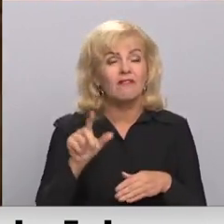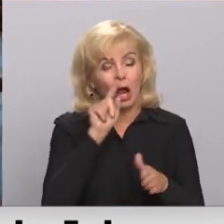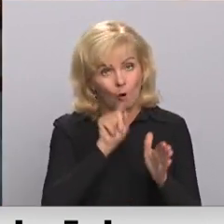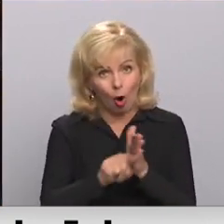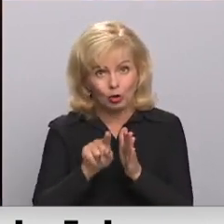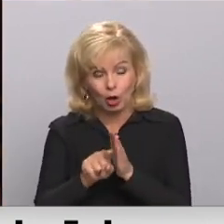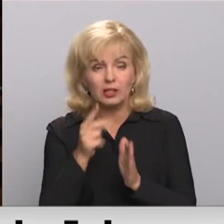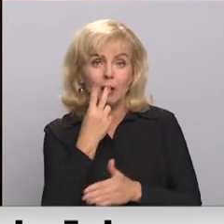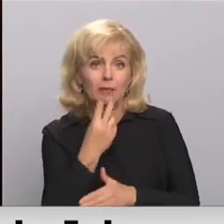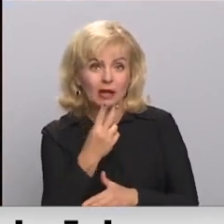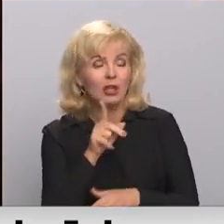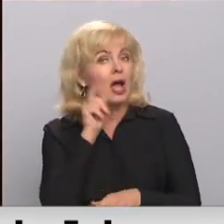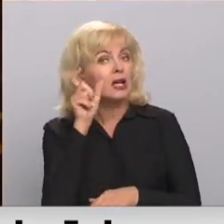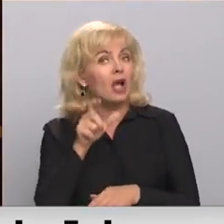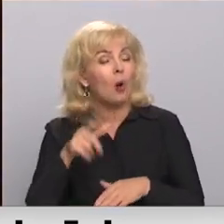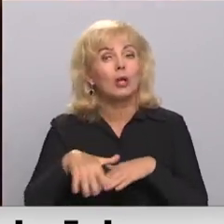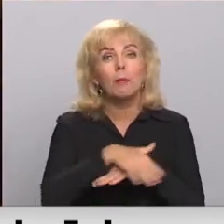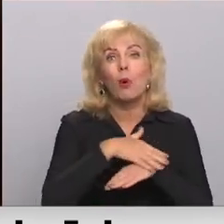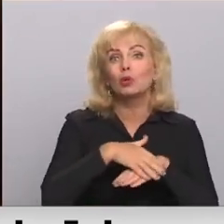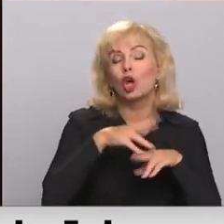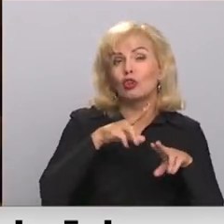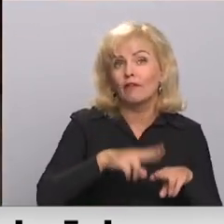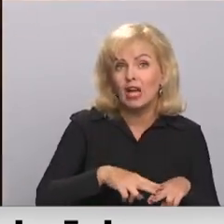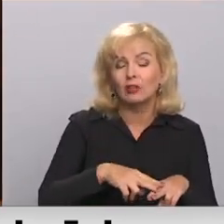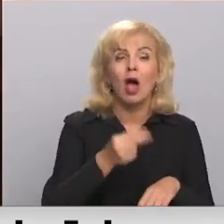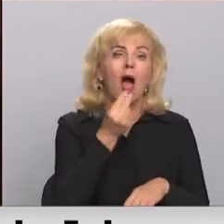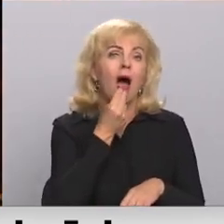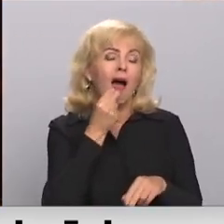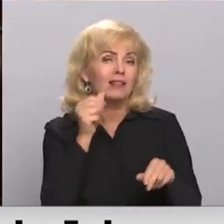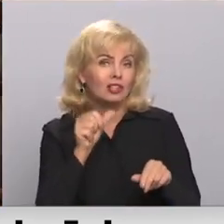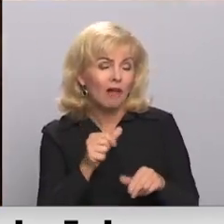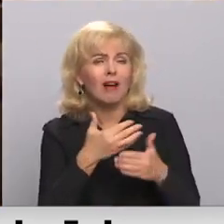uzmanība tiks pievērsta gan jauniešu pulcēšanās vietām, gan ēstuvēm un